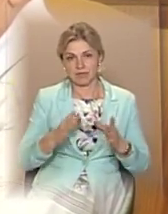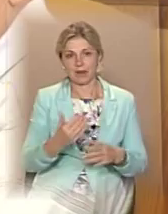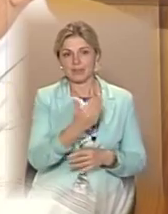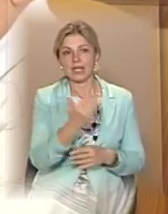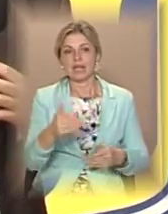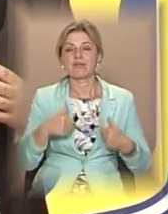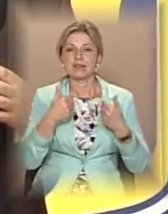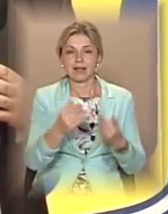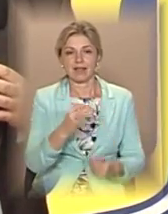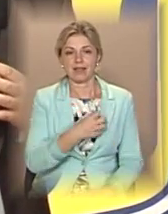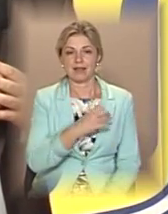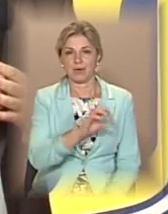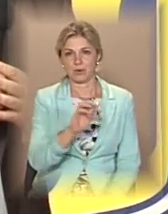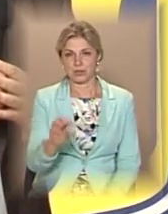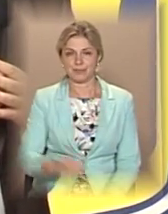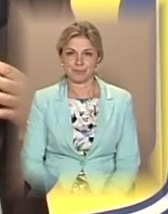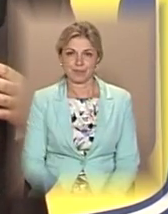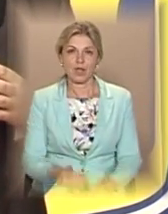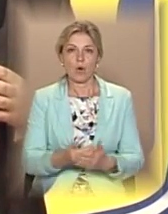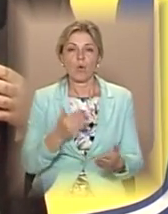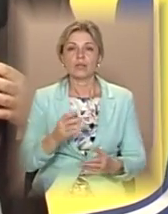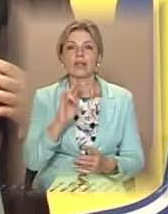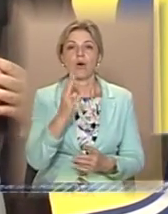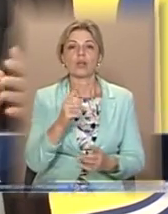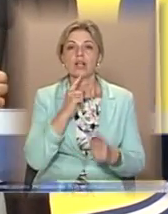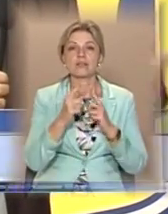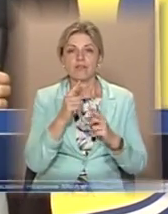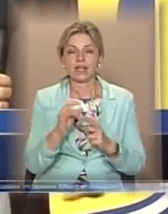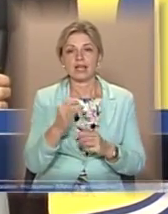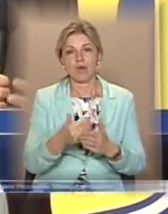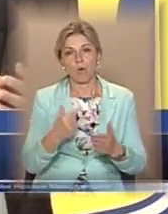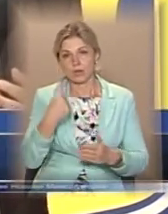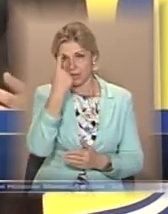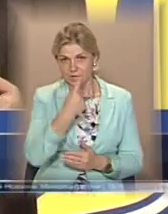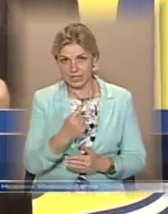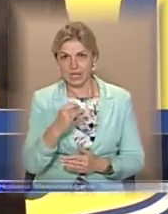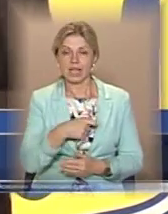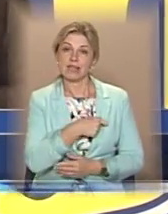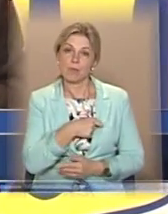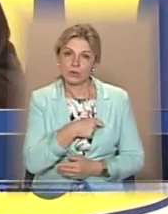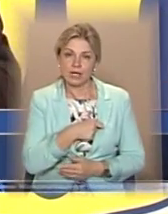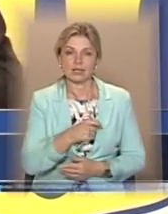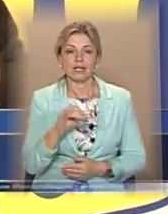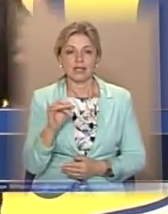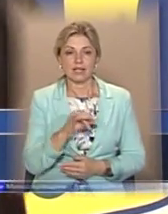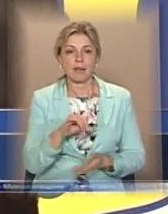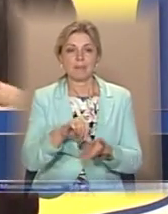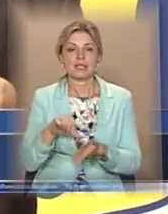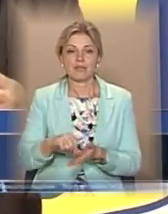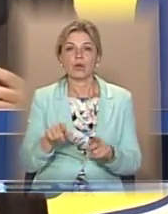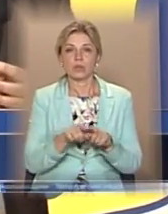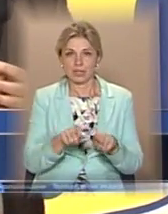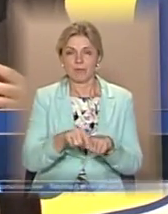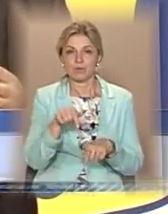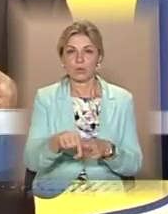і нагороджували. Від імені обласної ради, від себе особисто, від імені депутатського корпусу, до речі, представники якого тут також